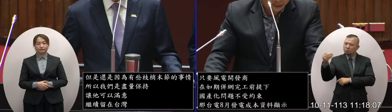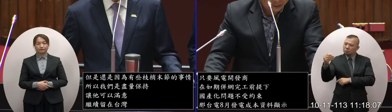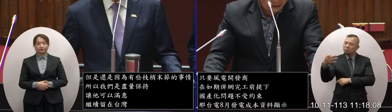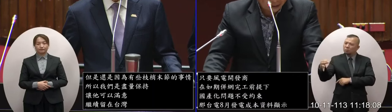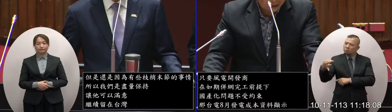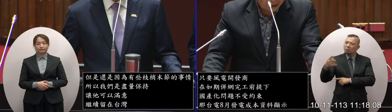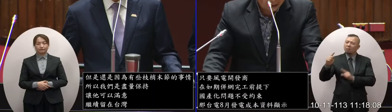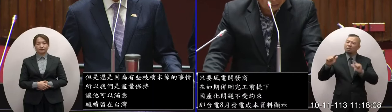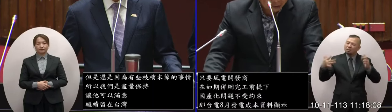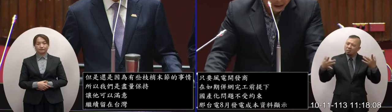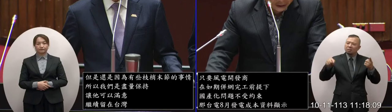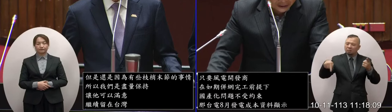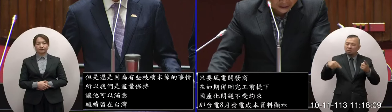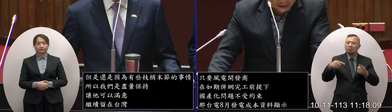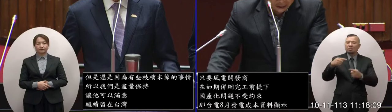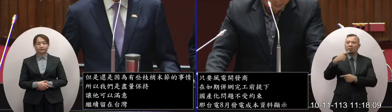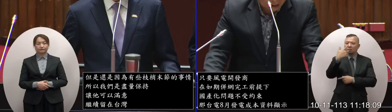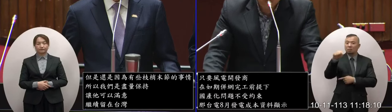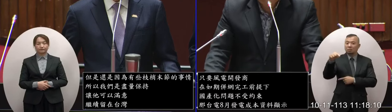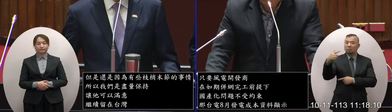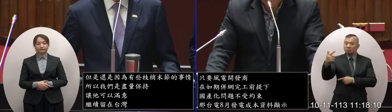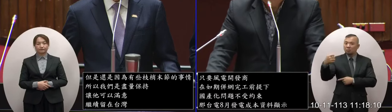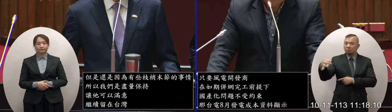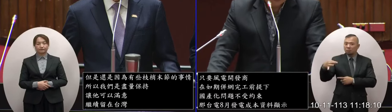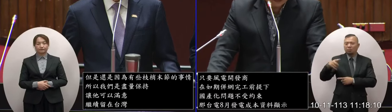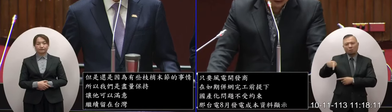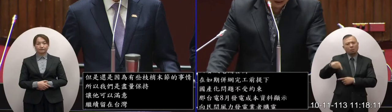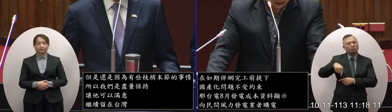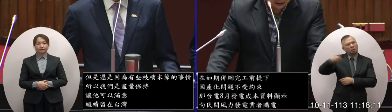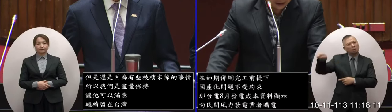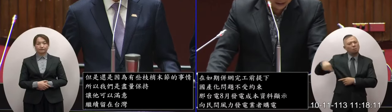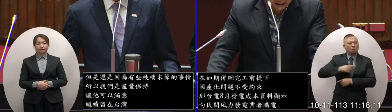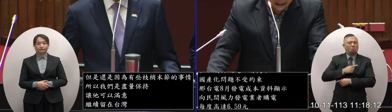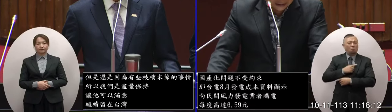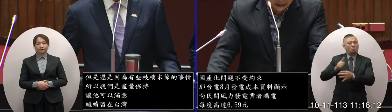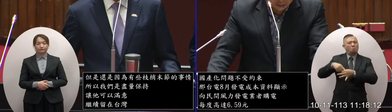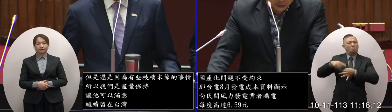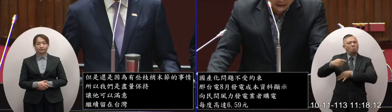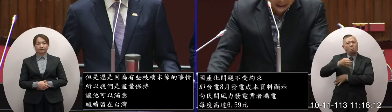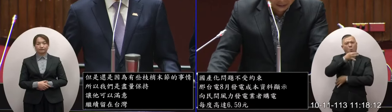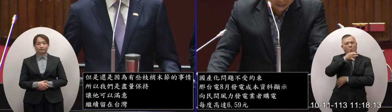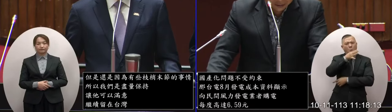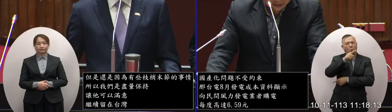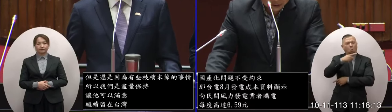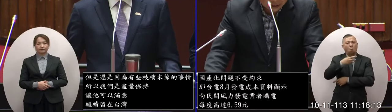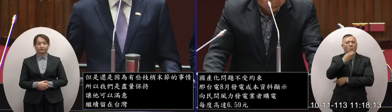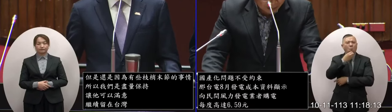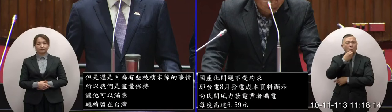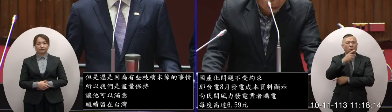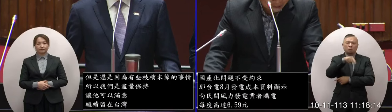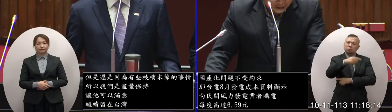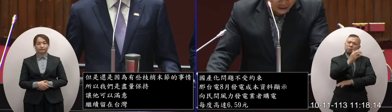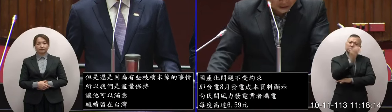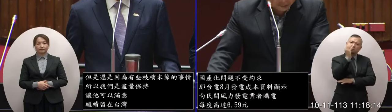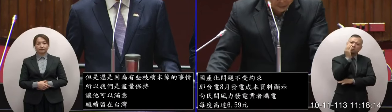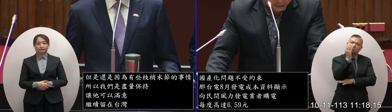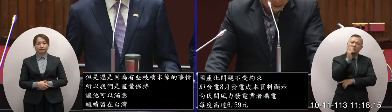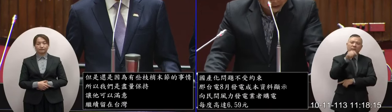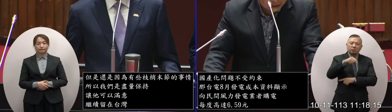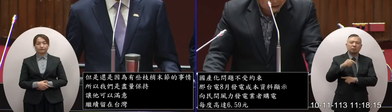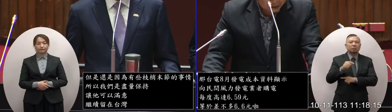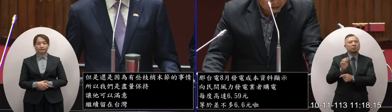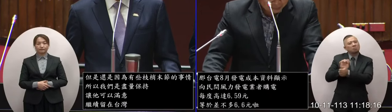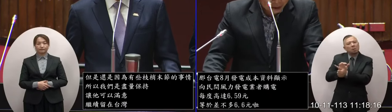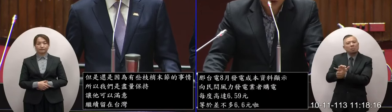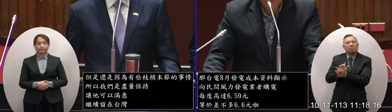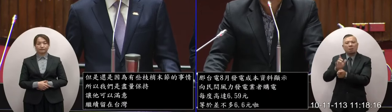不多6.6元呐、啊。那风电业者荷包赚满满，哦，那政府却想办法来替这些风